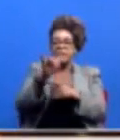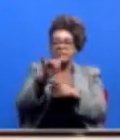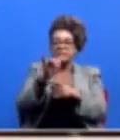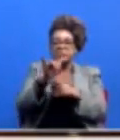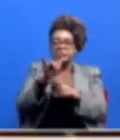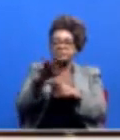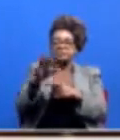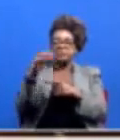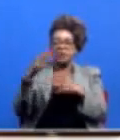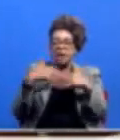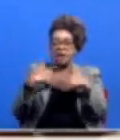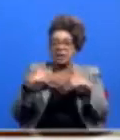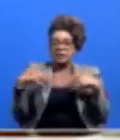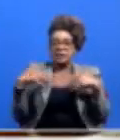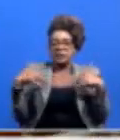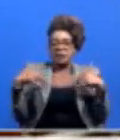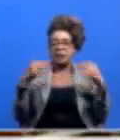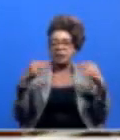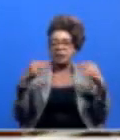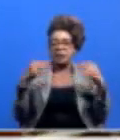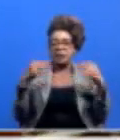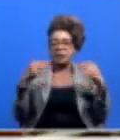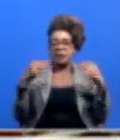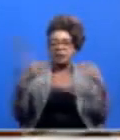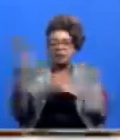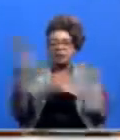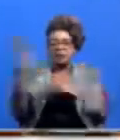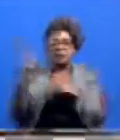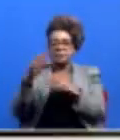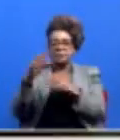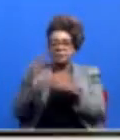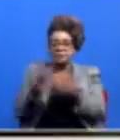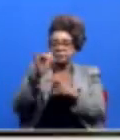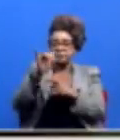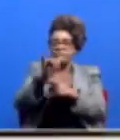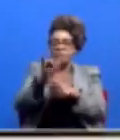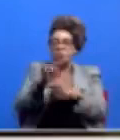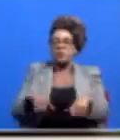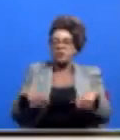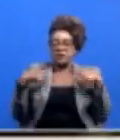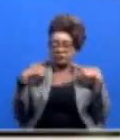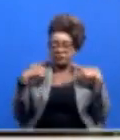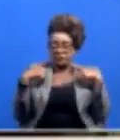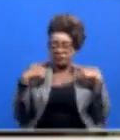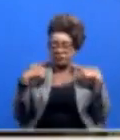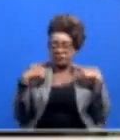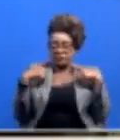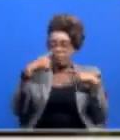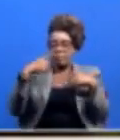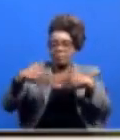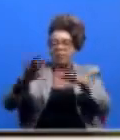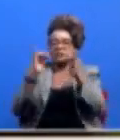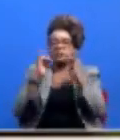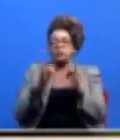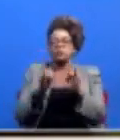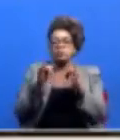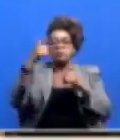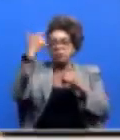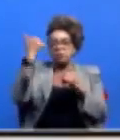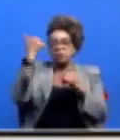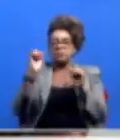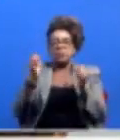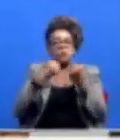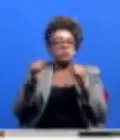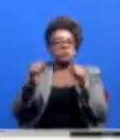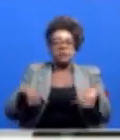kaunti ya Garissa na kuhamhamisha hapa Nairobi. Sasa Kisui huyo ataishi katika makazi yake hayo mapya, kwani hawezi kuishi mwituni